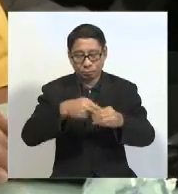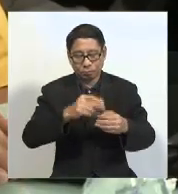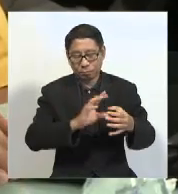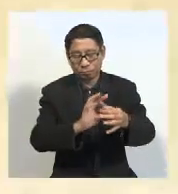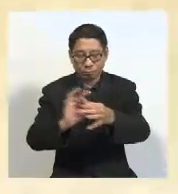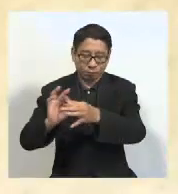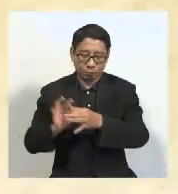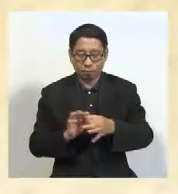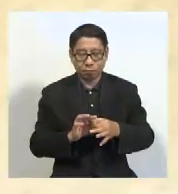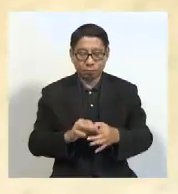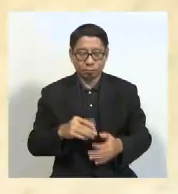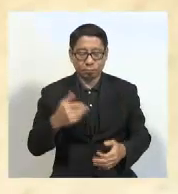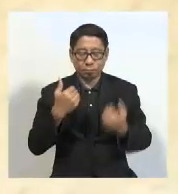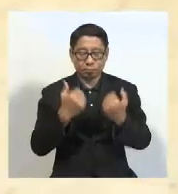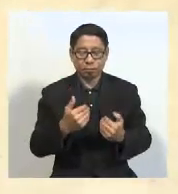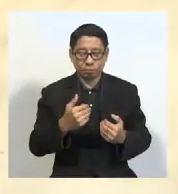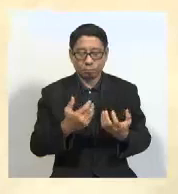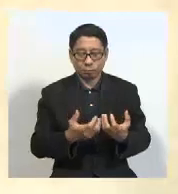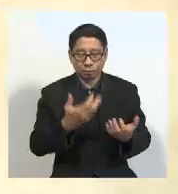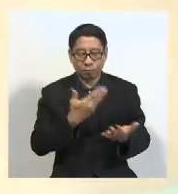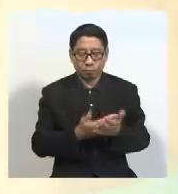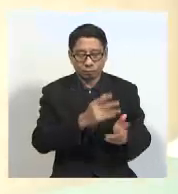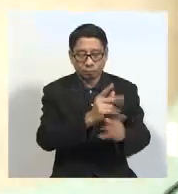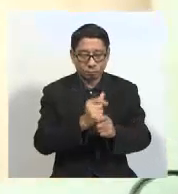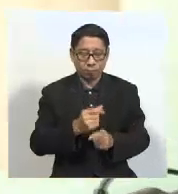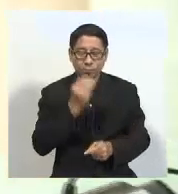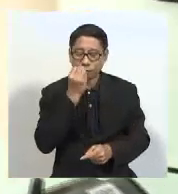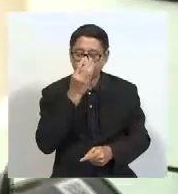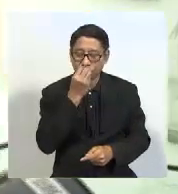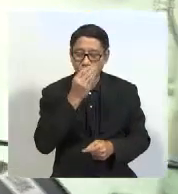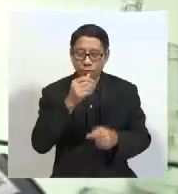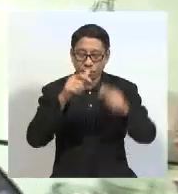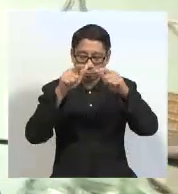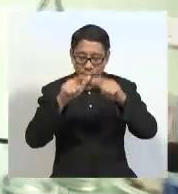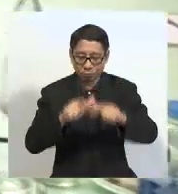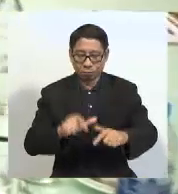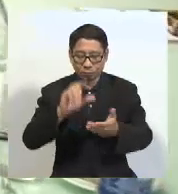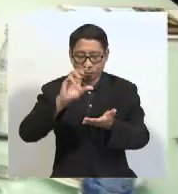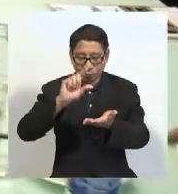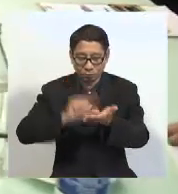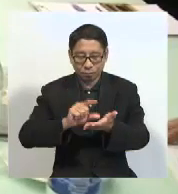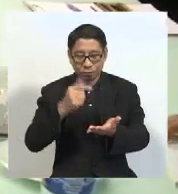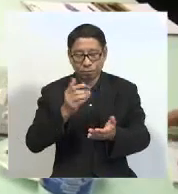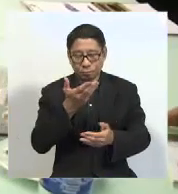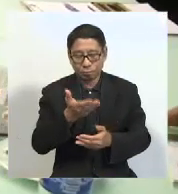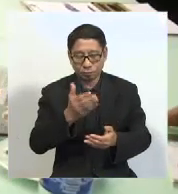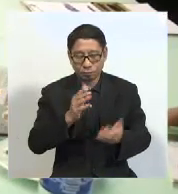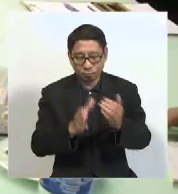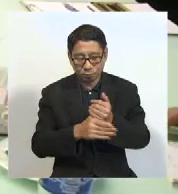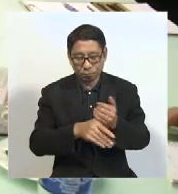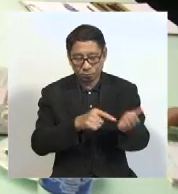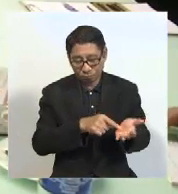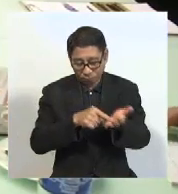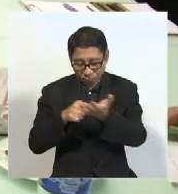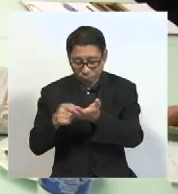องกับเรือประมงเช่นกันส่วนเรื่องสินเชื่อดอกเบี้ยต่ำเพื่อช่วยเหลือชาวประมงที่ทางชาวประมงขอมาเนี่ยต